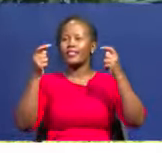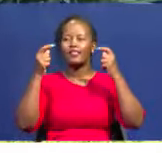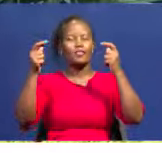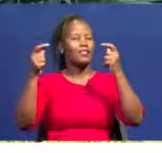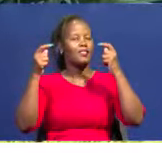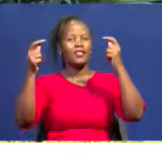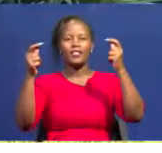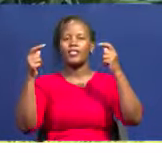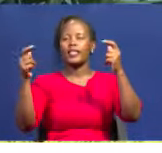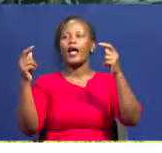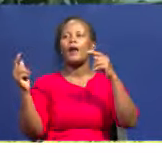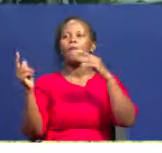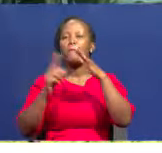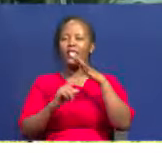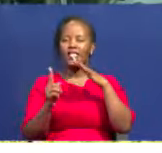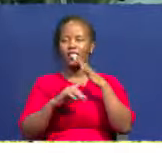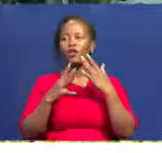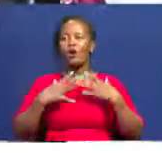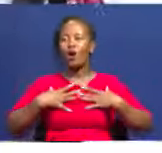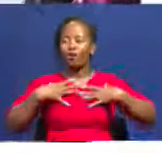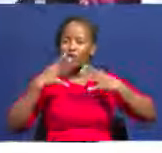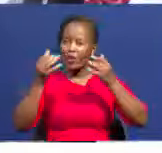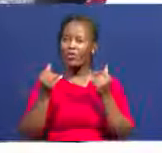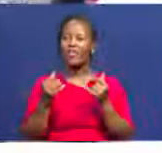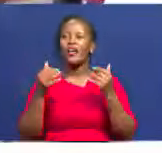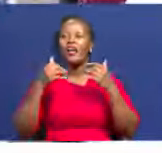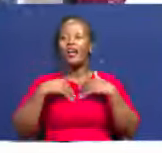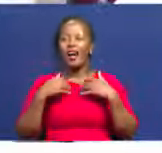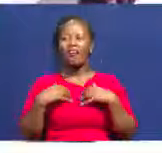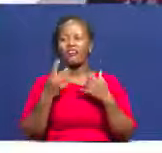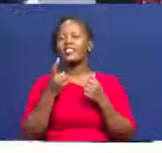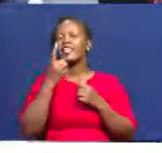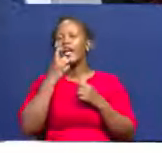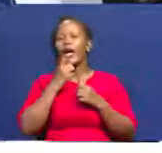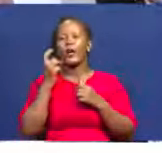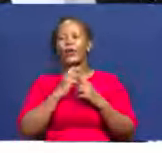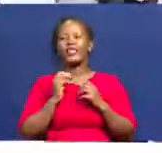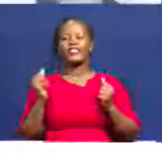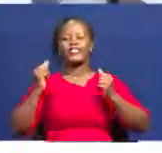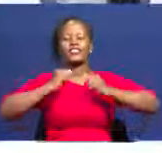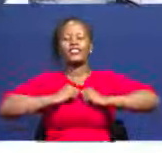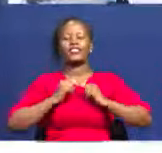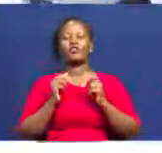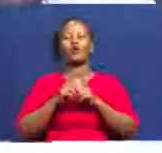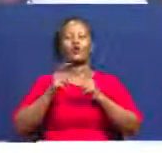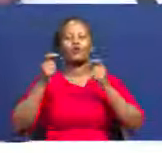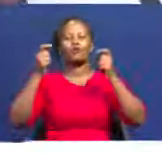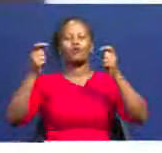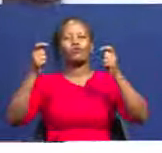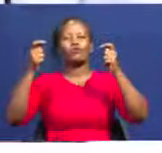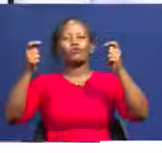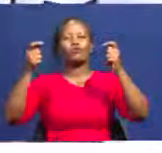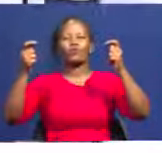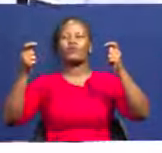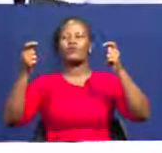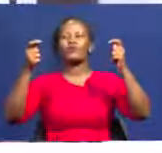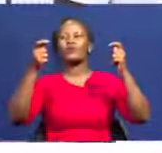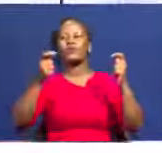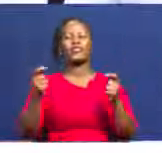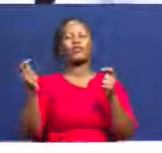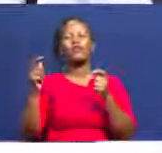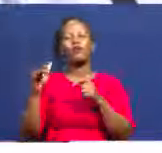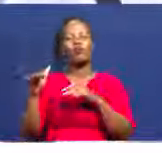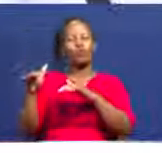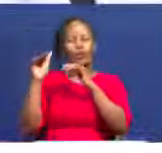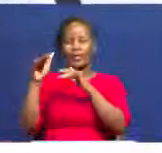afya katika jumba la Afya House. Wakiwa wamevalia magwanda yao meupe na kubeba mabango, maafisa hao walikita kambi kwa muda katika jumba